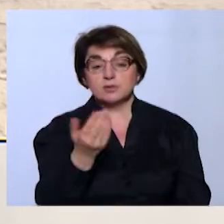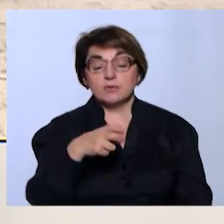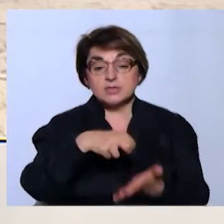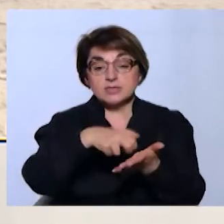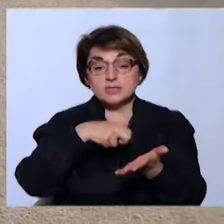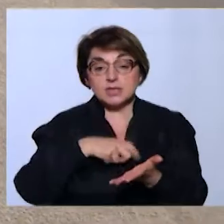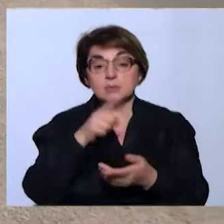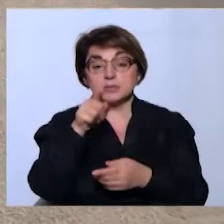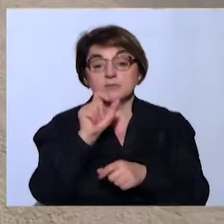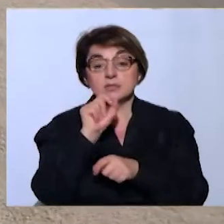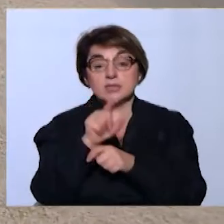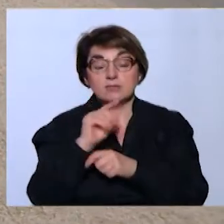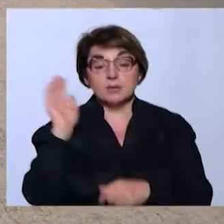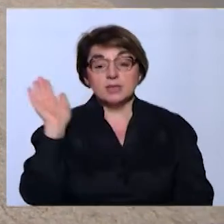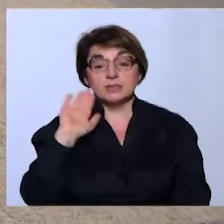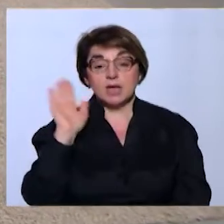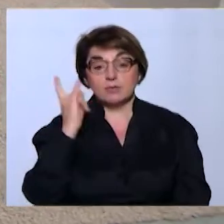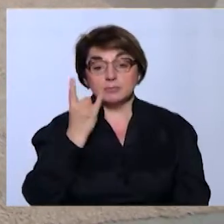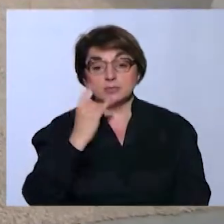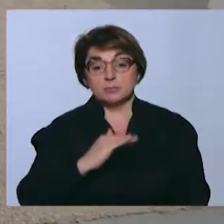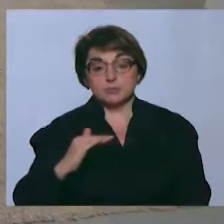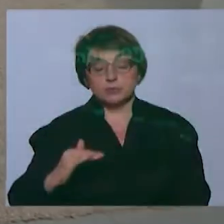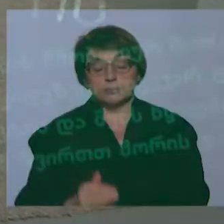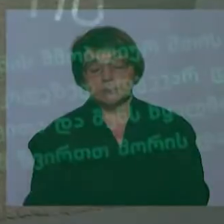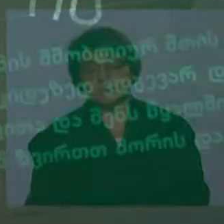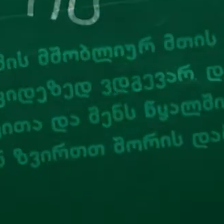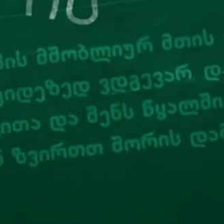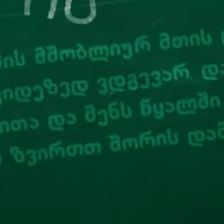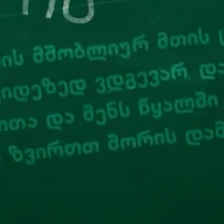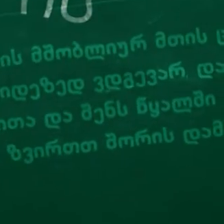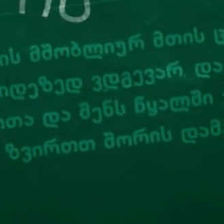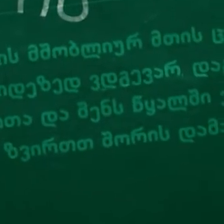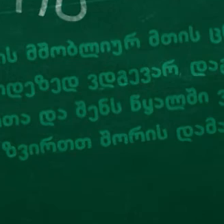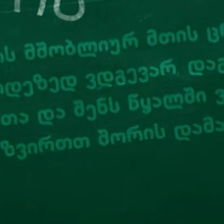თქვენს წერილებს და თქვენს დავალებებს. ნახვამდის ბავშვებო.